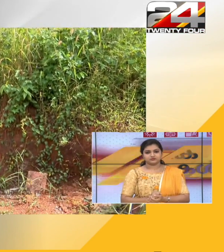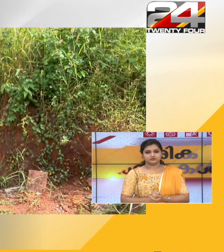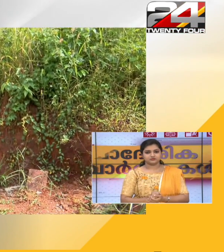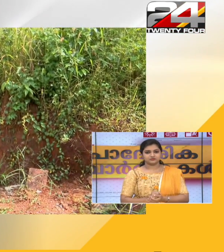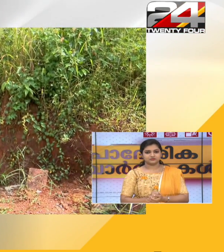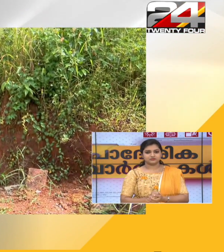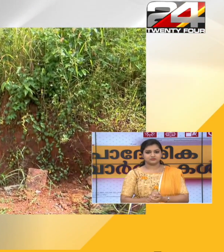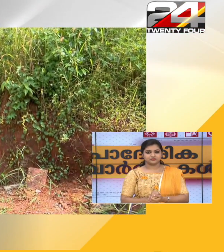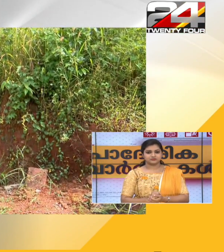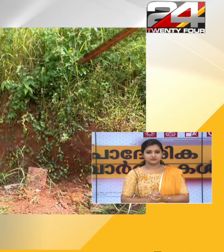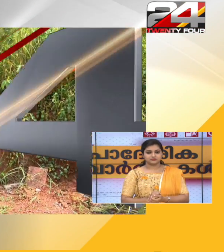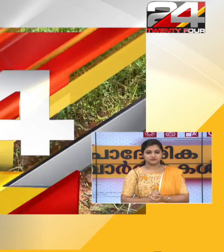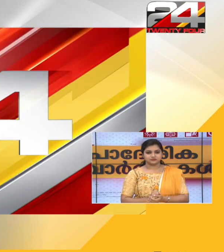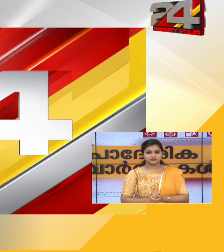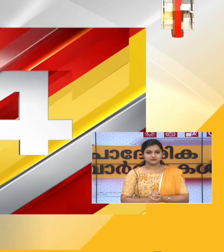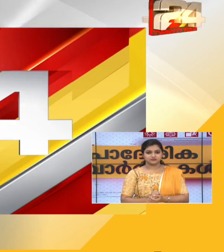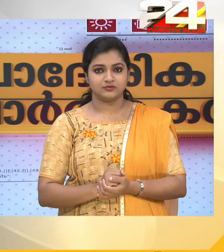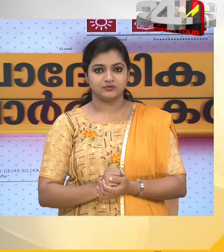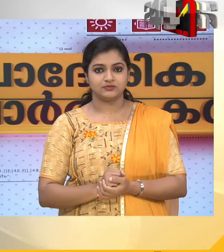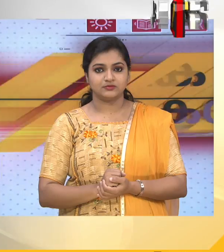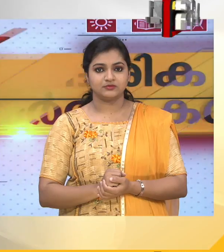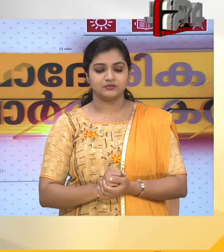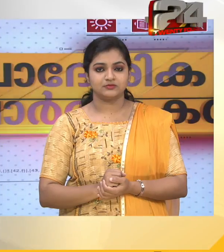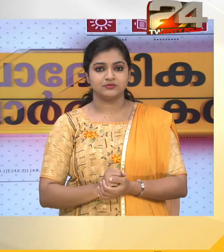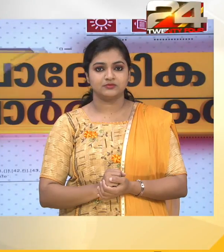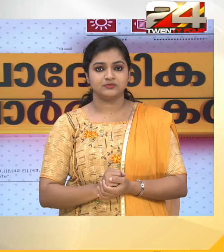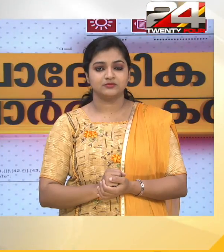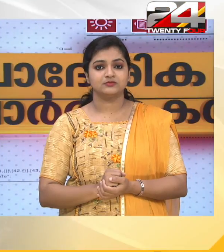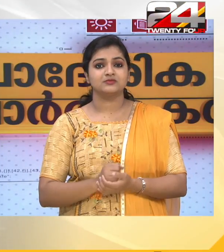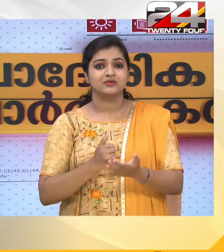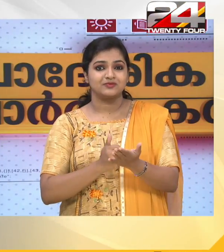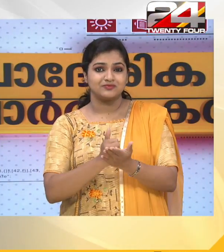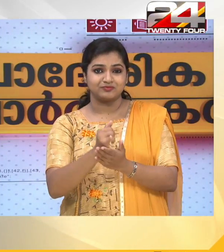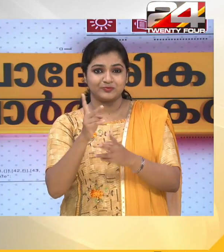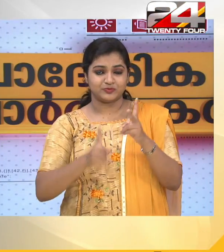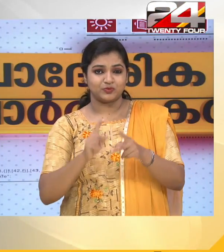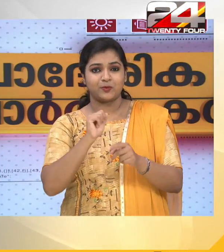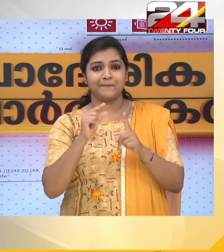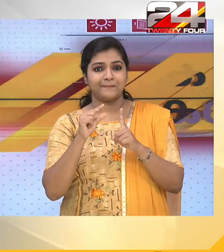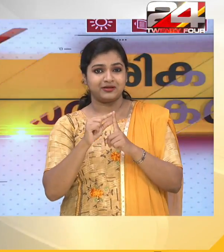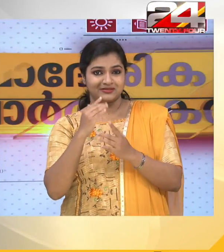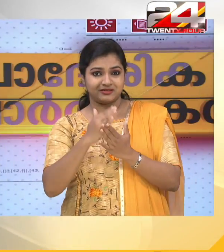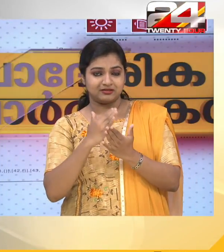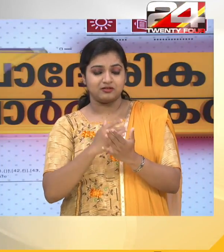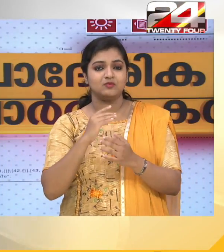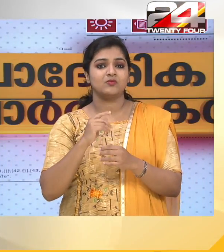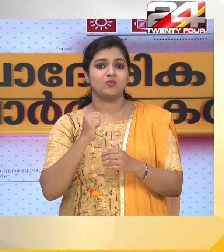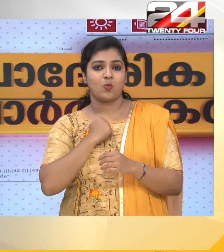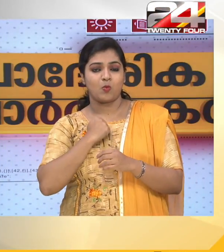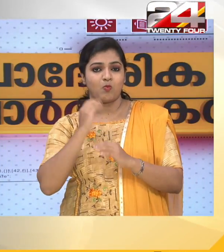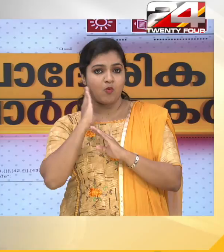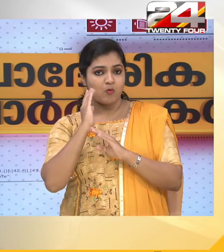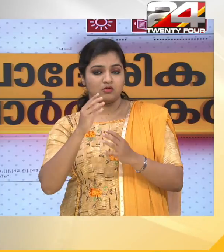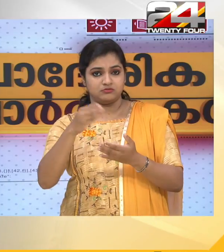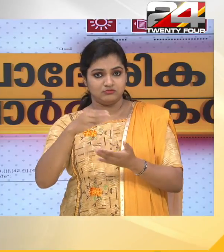ആനന്ദ് കൊട്ടില. 24. കർഷകരുടെ വ്യക്തി വിവരങ്ങൾ സ്വകാര്യ മൊബൈൽ ഫോൺ